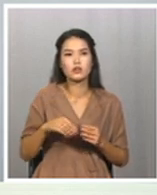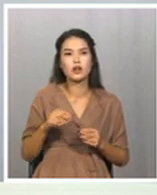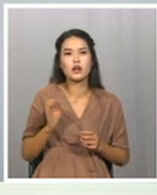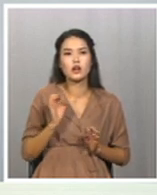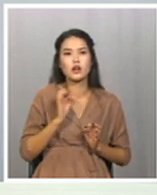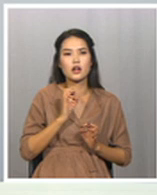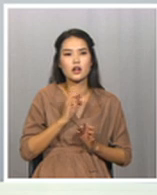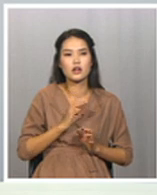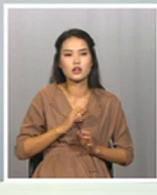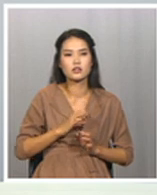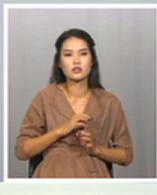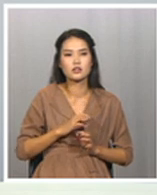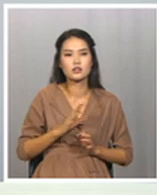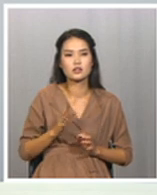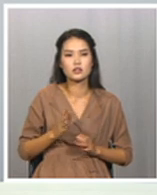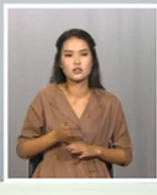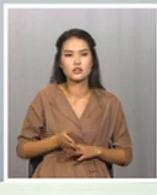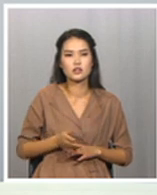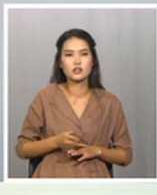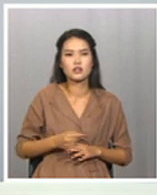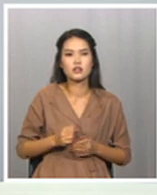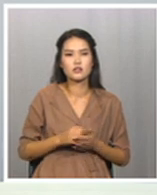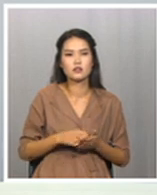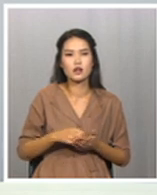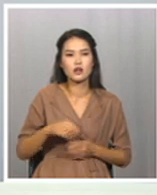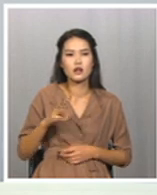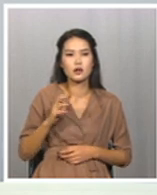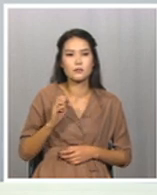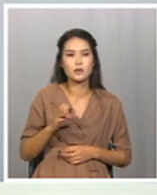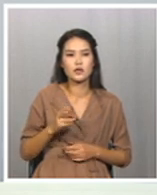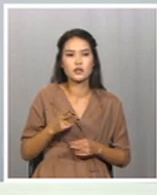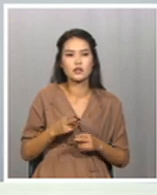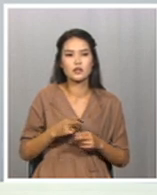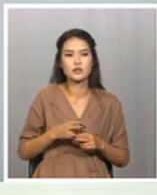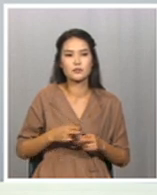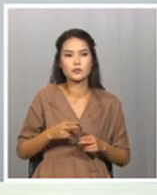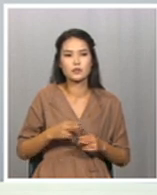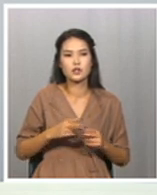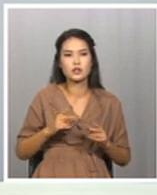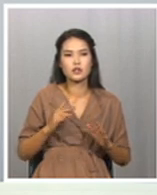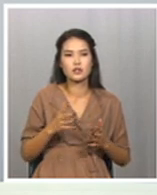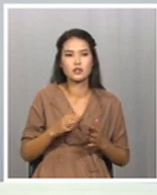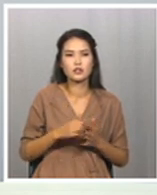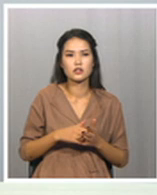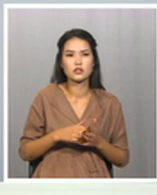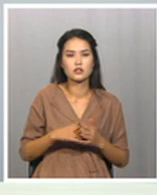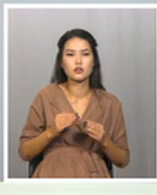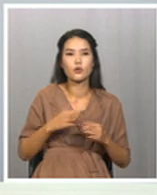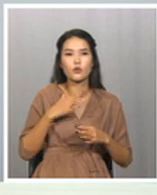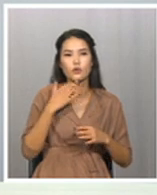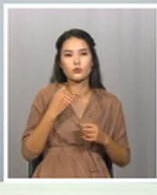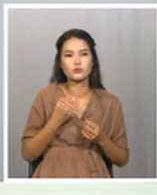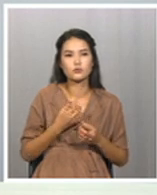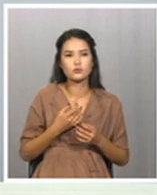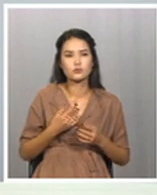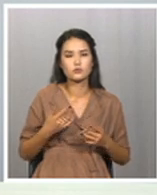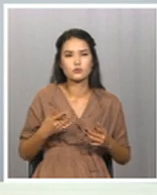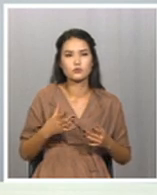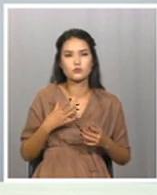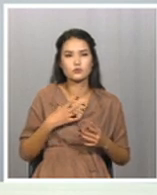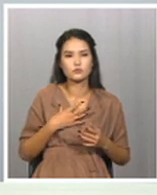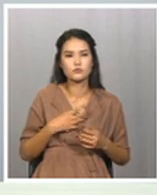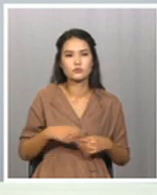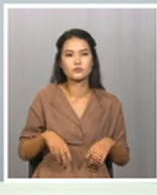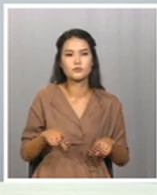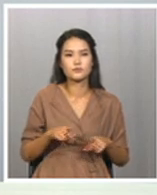жоқ. Себебі балалар, мыс металдардың белсенділік қатарында сутегінен кейінгі орналасқан металл болды. Яғни